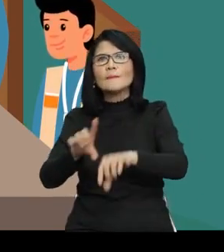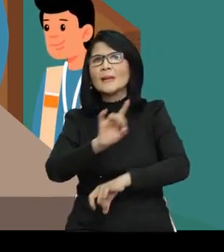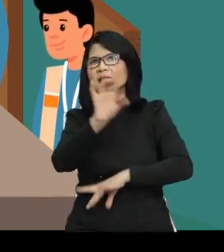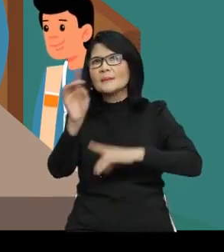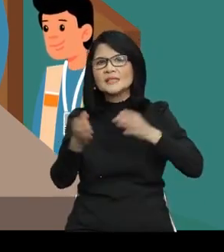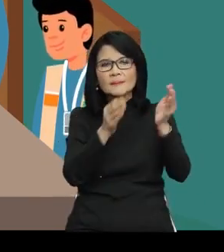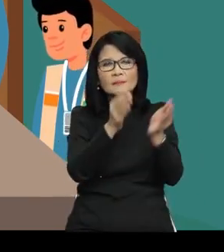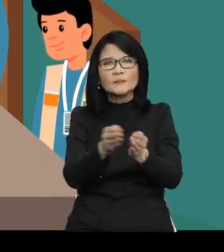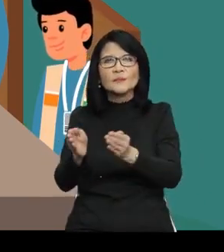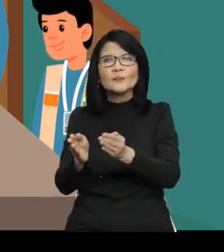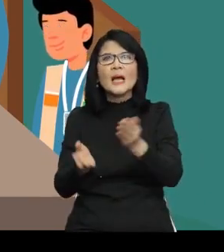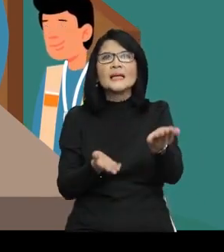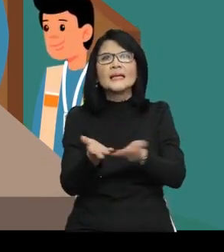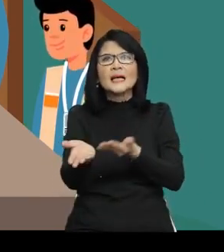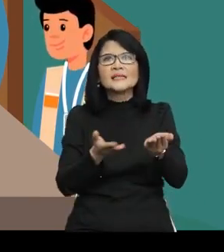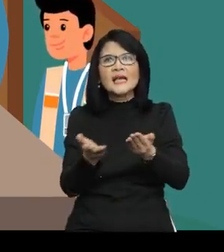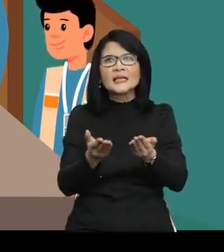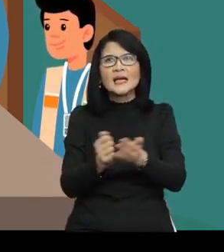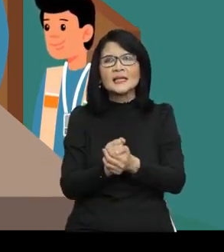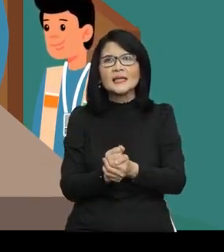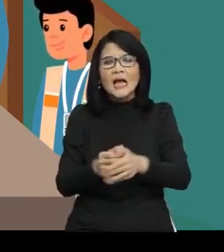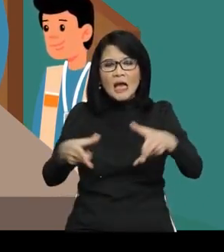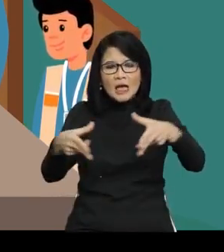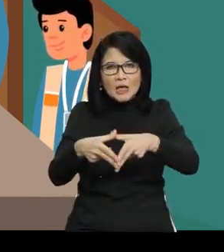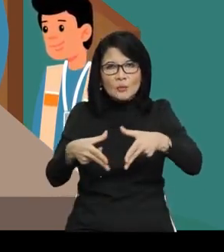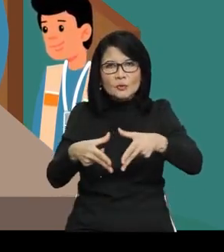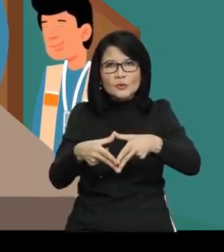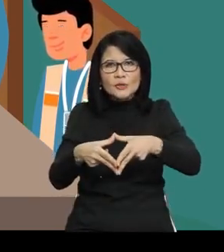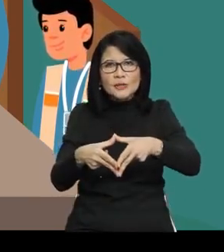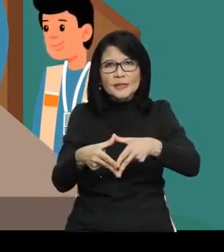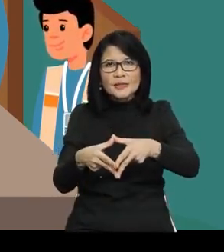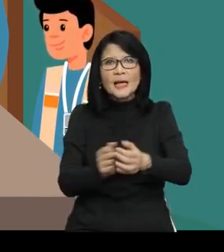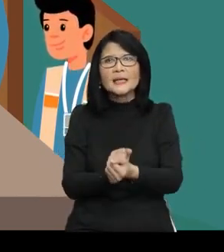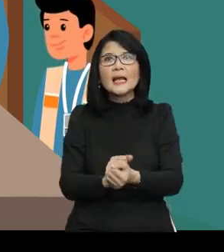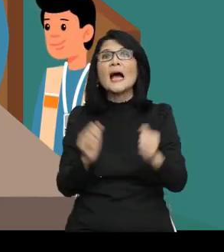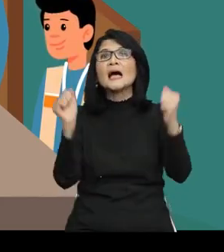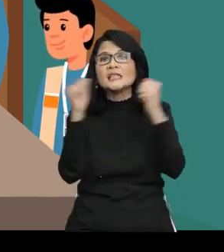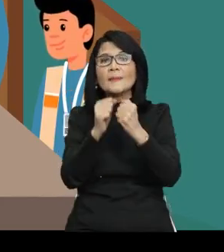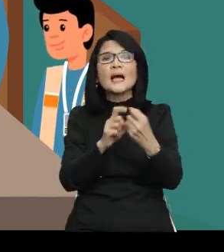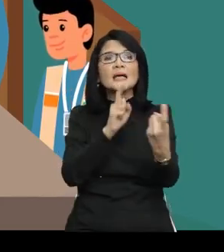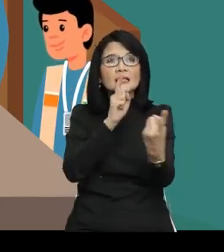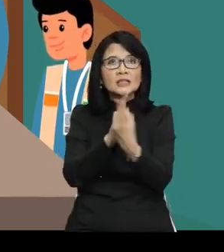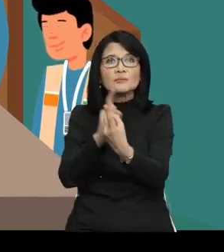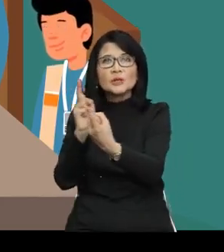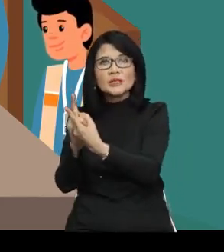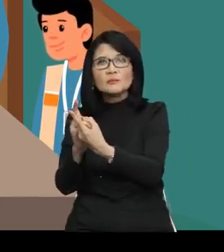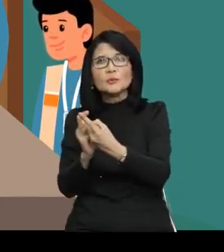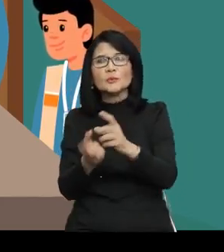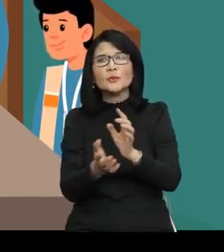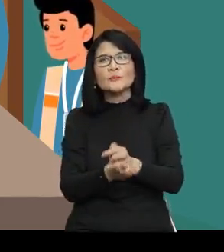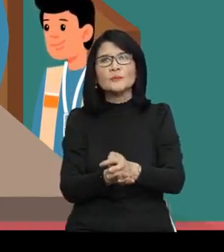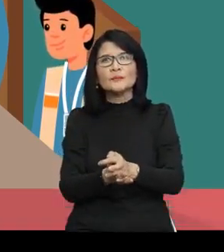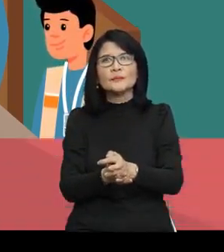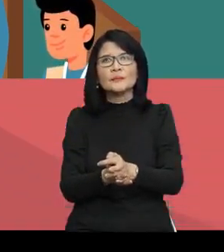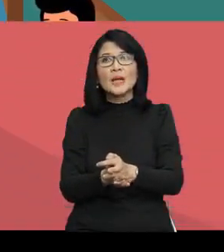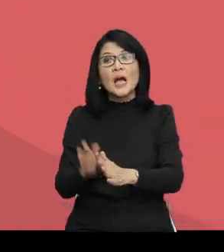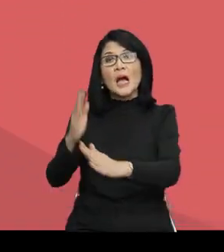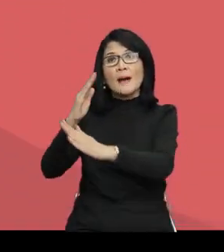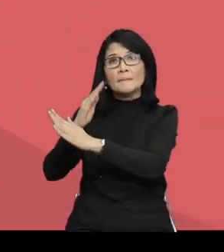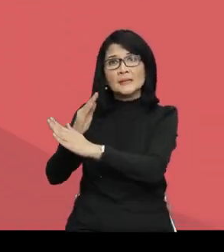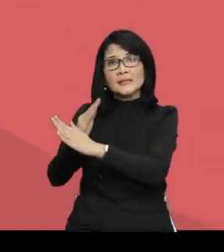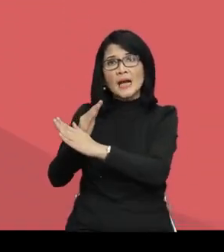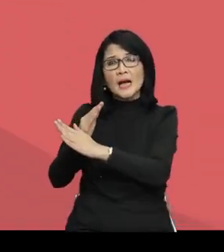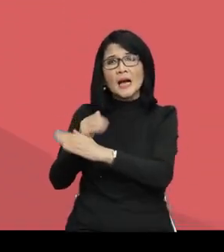penanggulangan dan pelayanan kesehatan reproduksi serta menyepakati pertemuan rutin anggota subklaster. Komponen mencegah